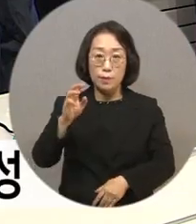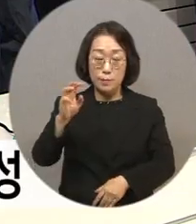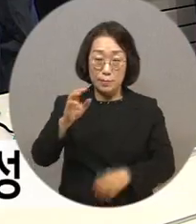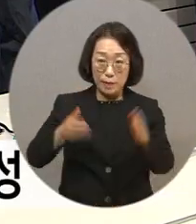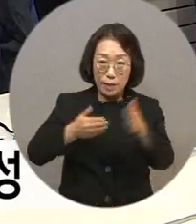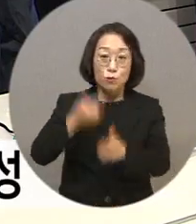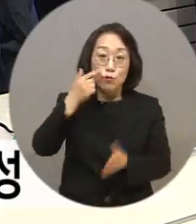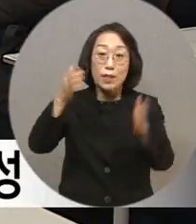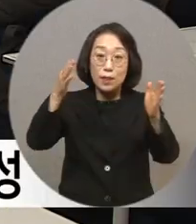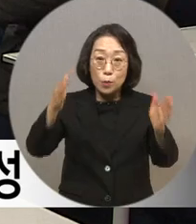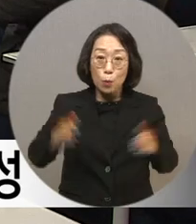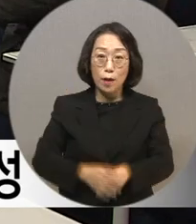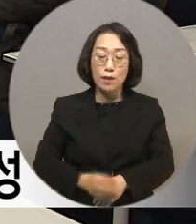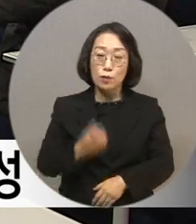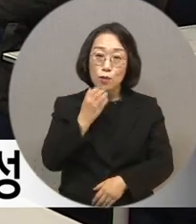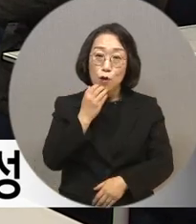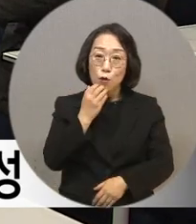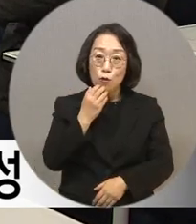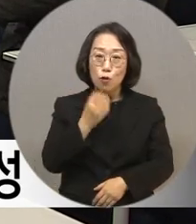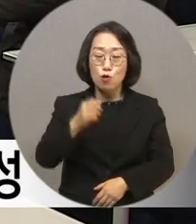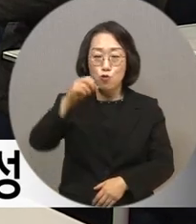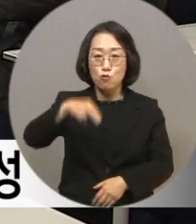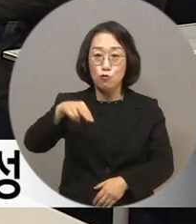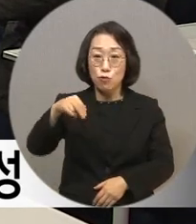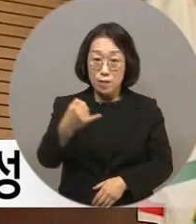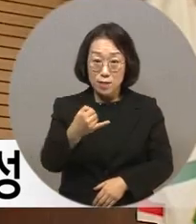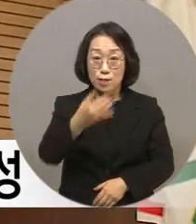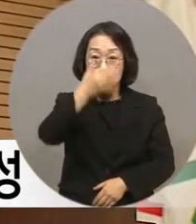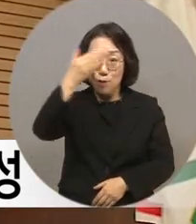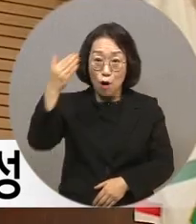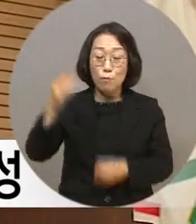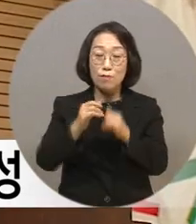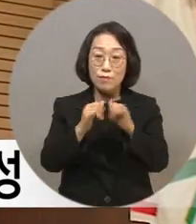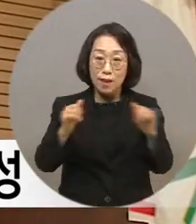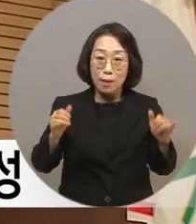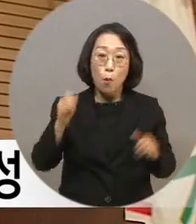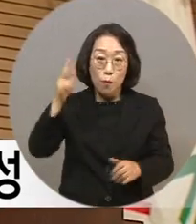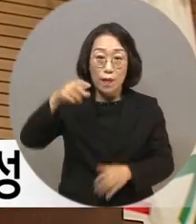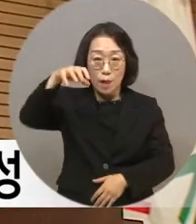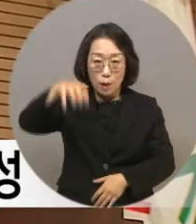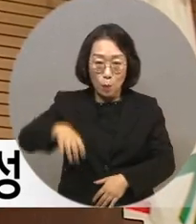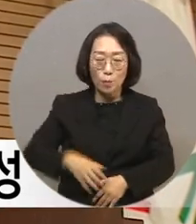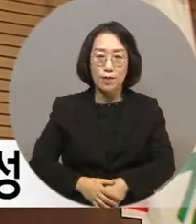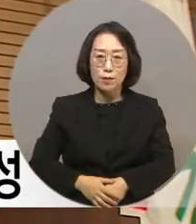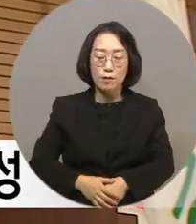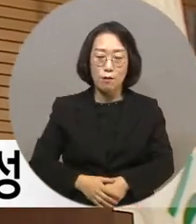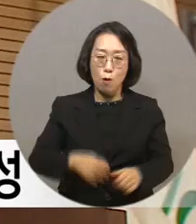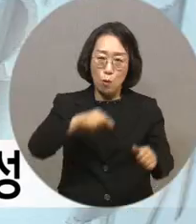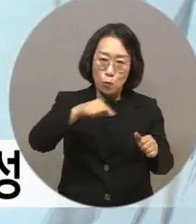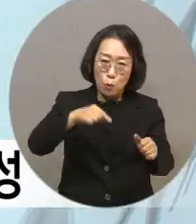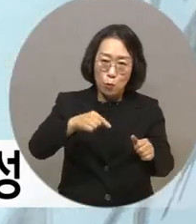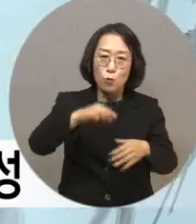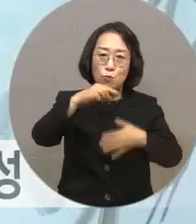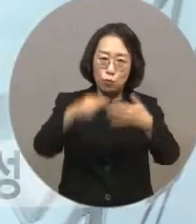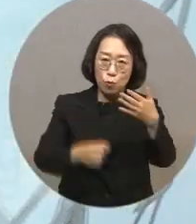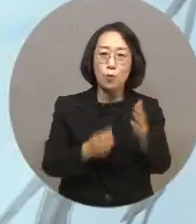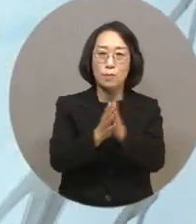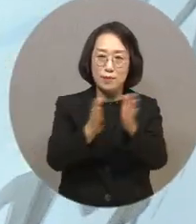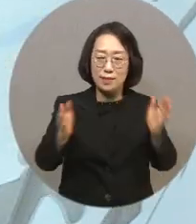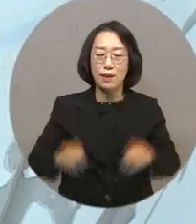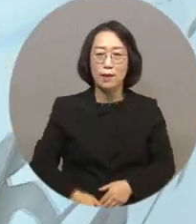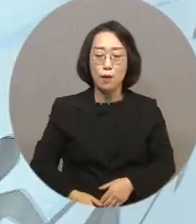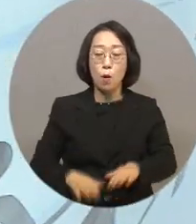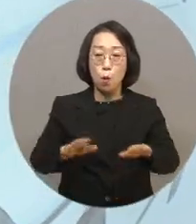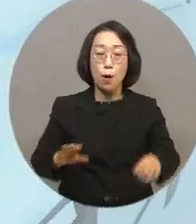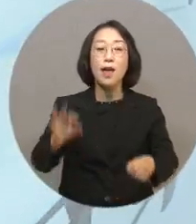하이서울 뉴스 호텔에서 서울시의 국제개발 협력 사업인 뉴스 글로벌 리더십 프로그램이 진행됐습니다 행사는